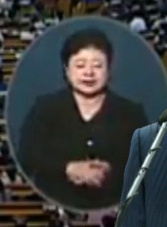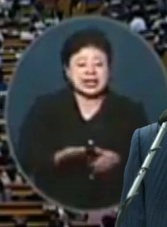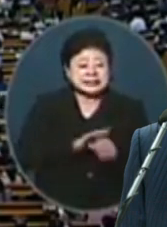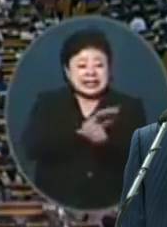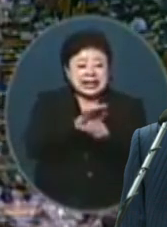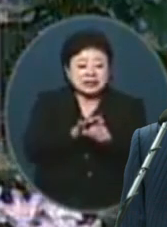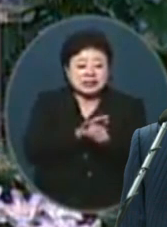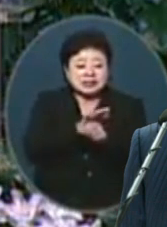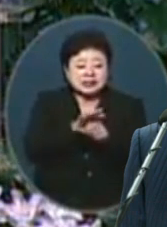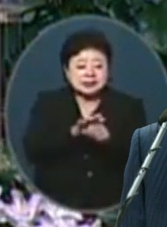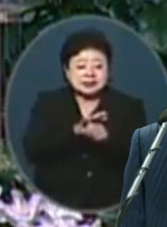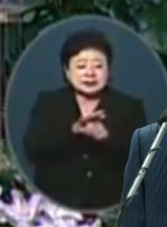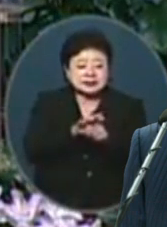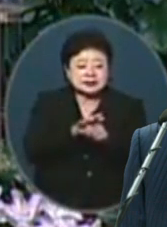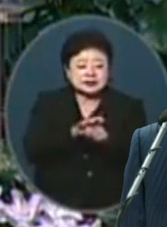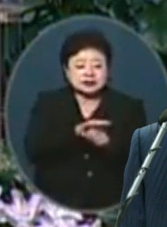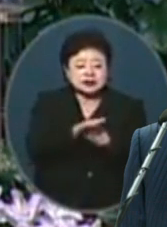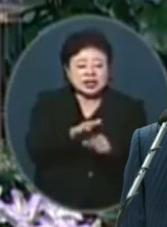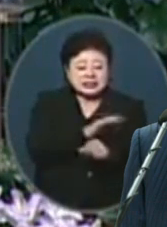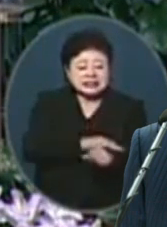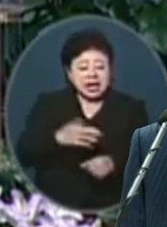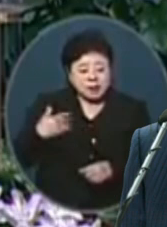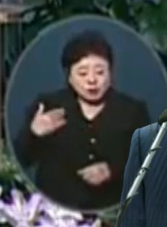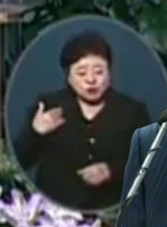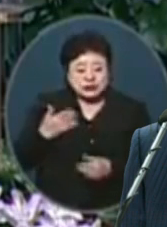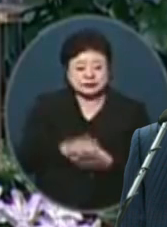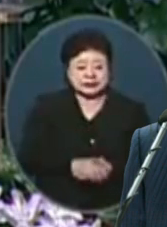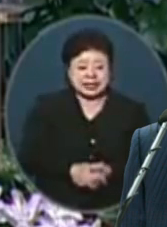사랑을 우리가 잘 모르고 있습니다.